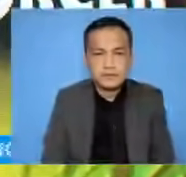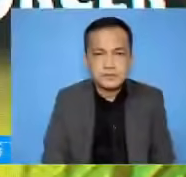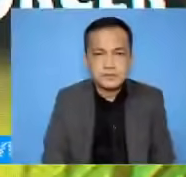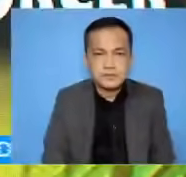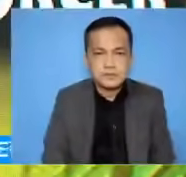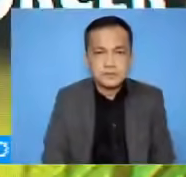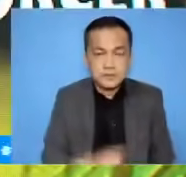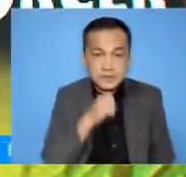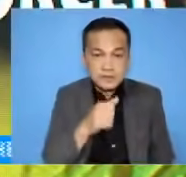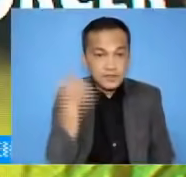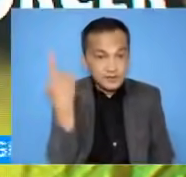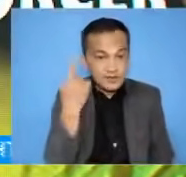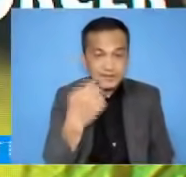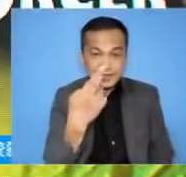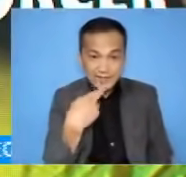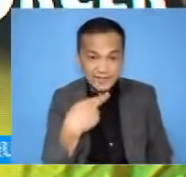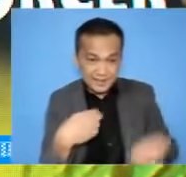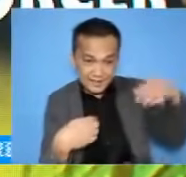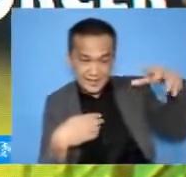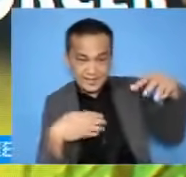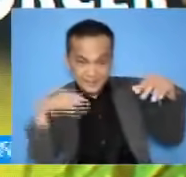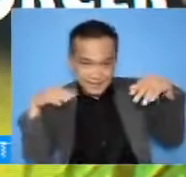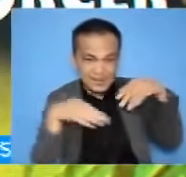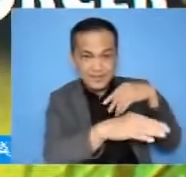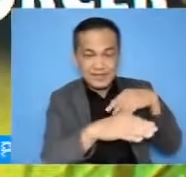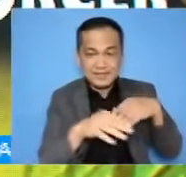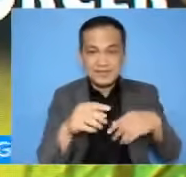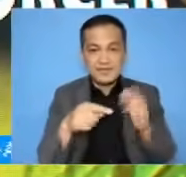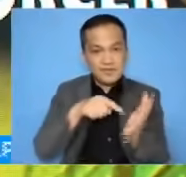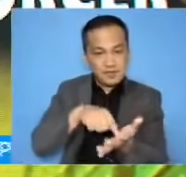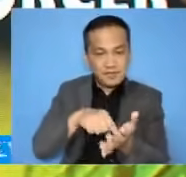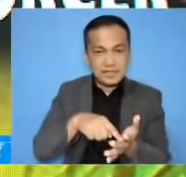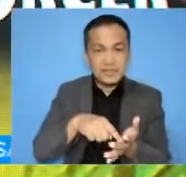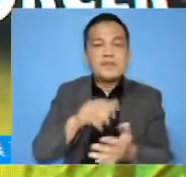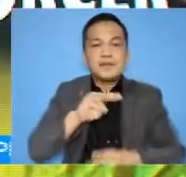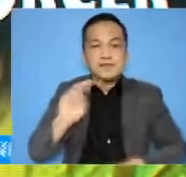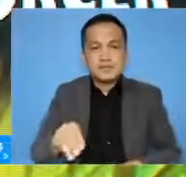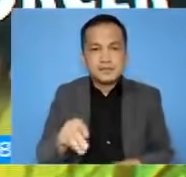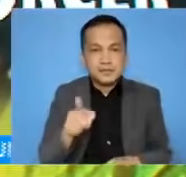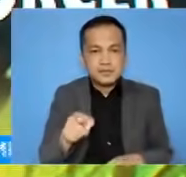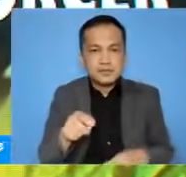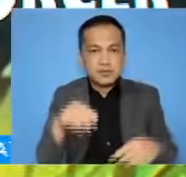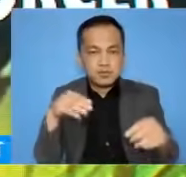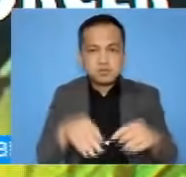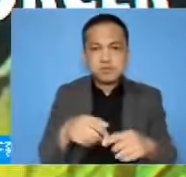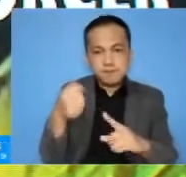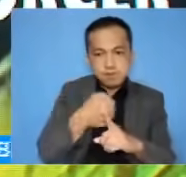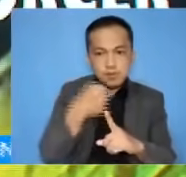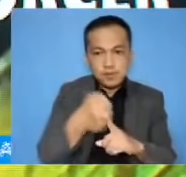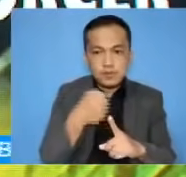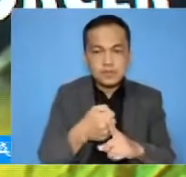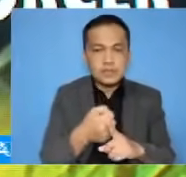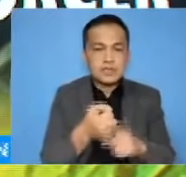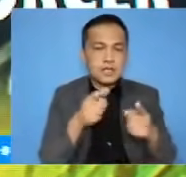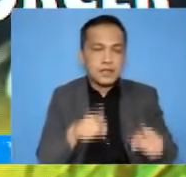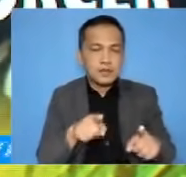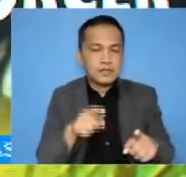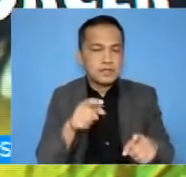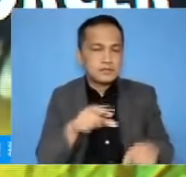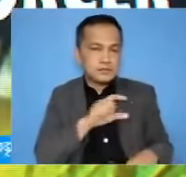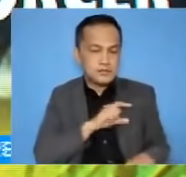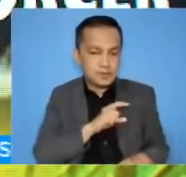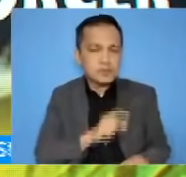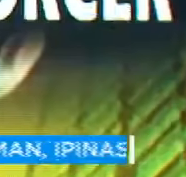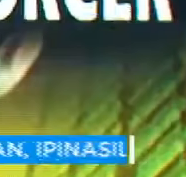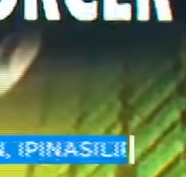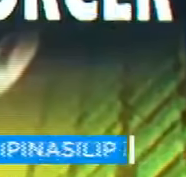Hindi lang red light ang nabit ng isang model sa Maynila, literal, nabitin sa panunutok ng babae ang sumita sa kanyang traffic enforcer.